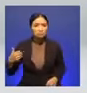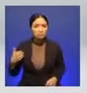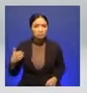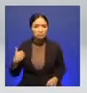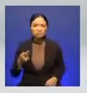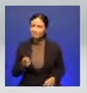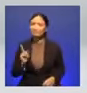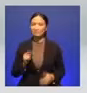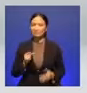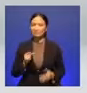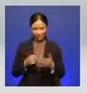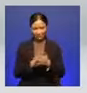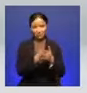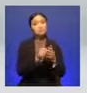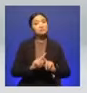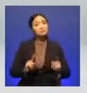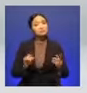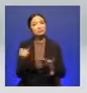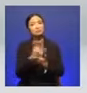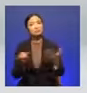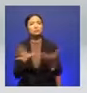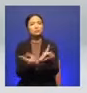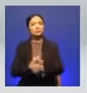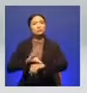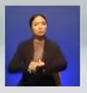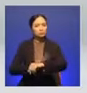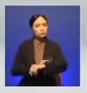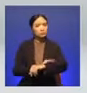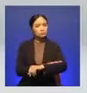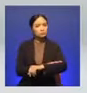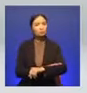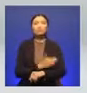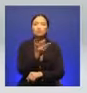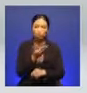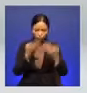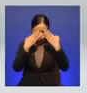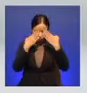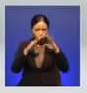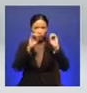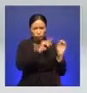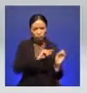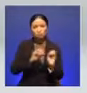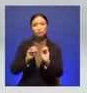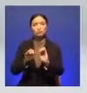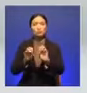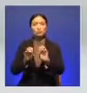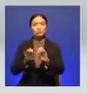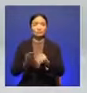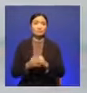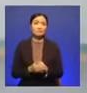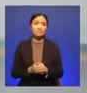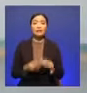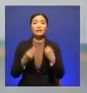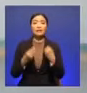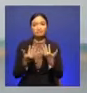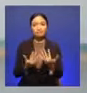ต่อสู้เพียงแต่ว่าศิลปะว่าทำเรื่องนวดเนี่ยขอให้ครูคนตาบอดสอนเฉพาะครูให้กับคนต